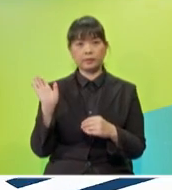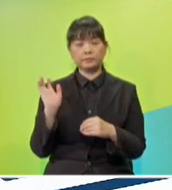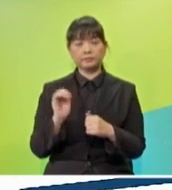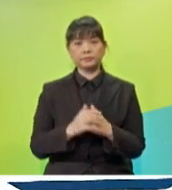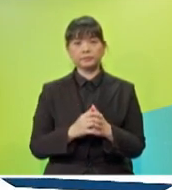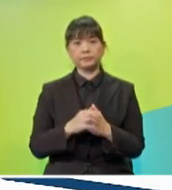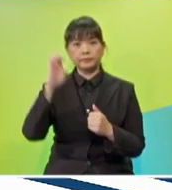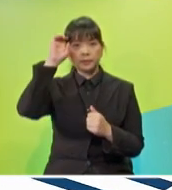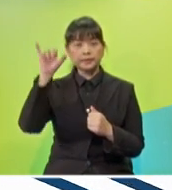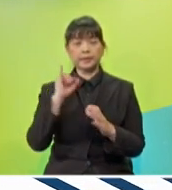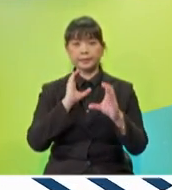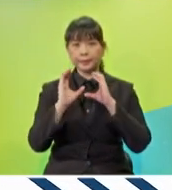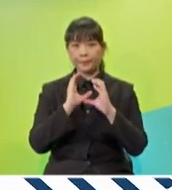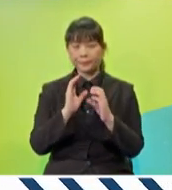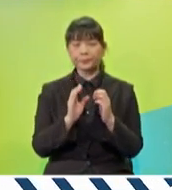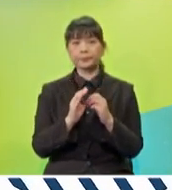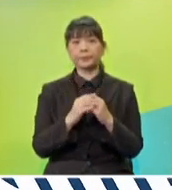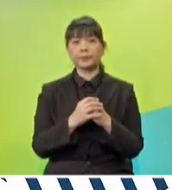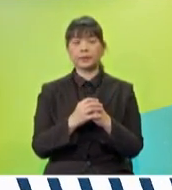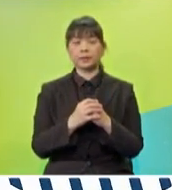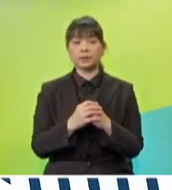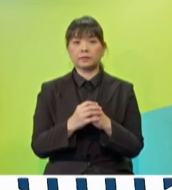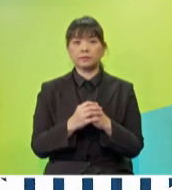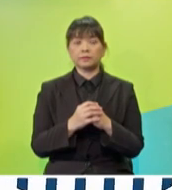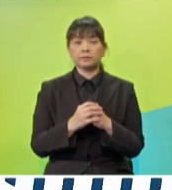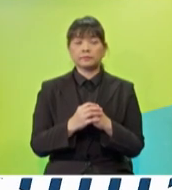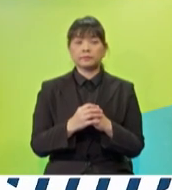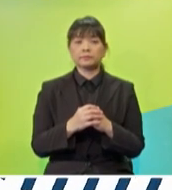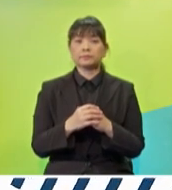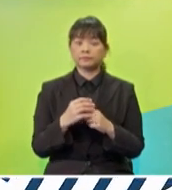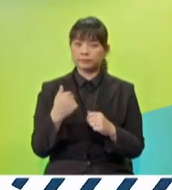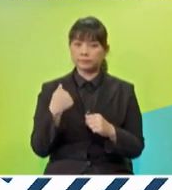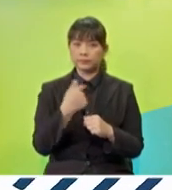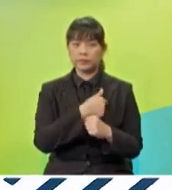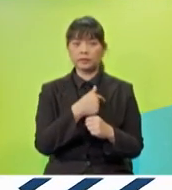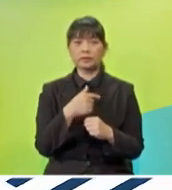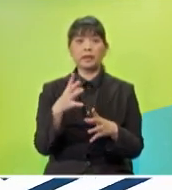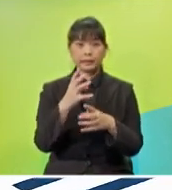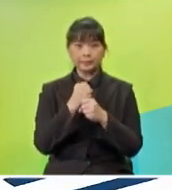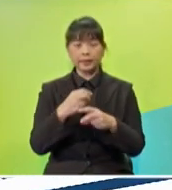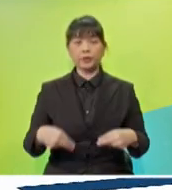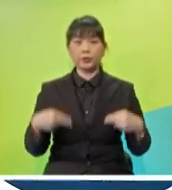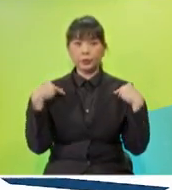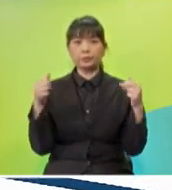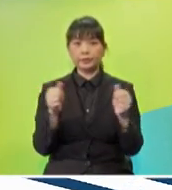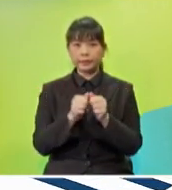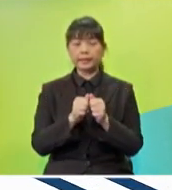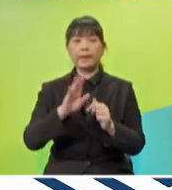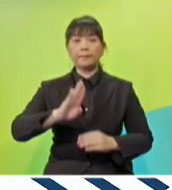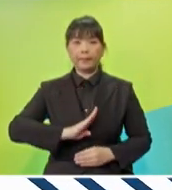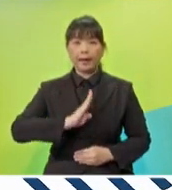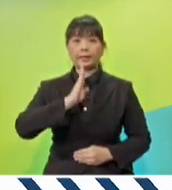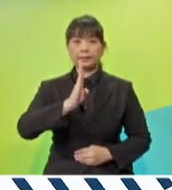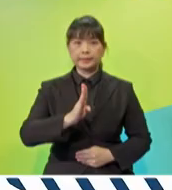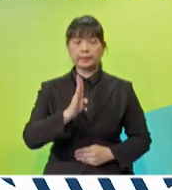kita dapat hidup dengan bahagia Betul tidak dapat hidup dengan bahagia cek